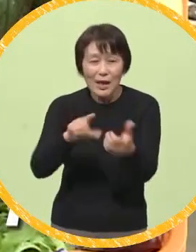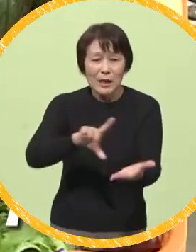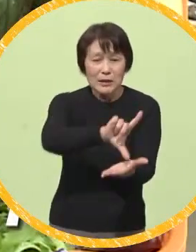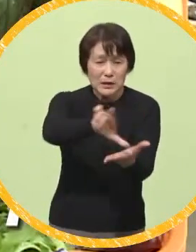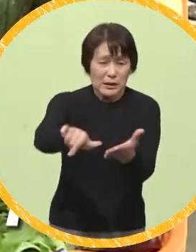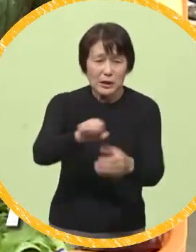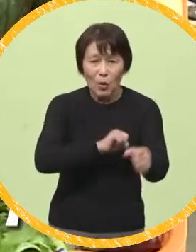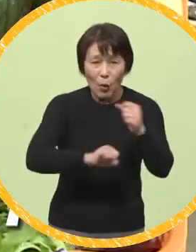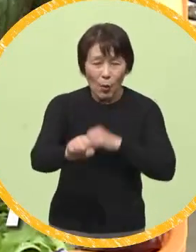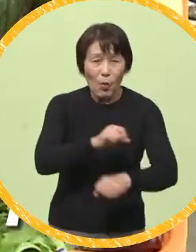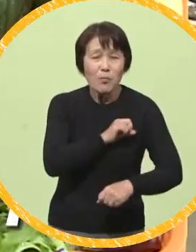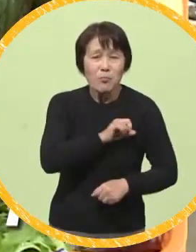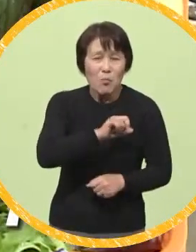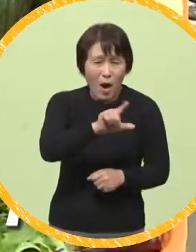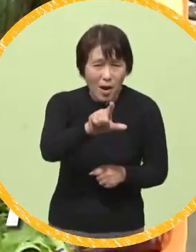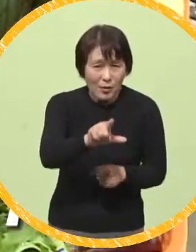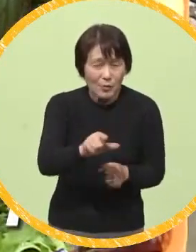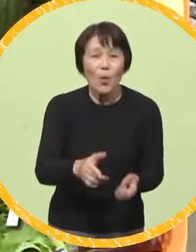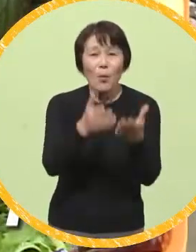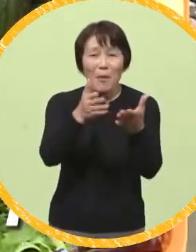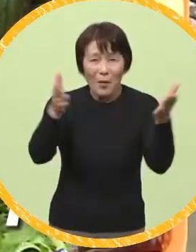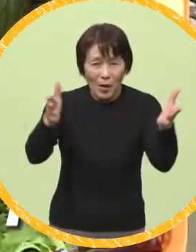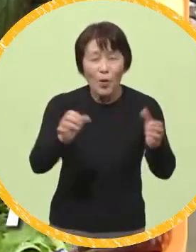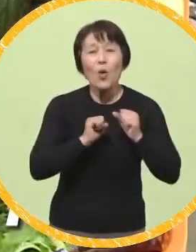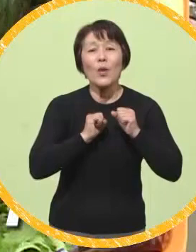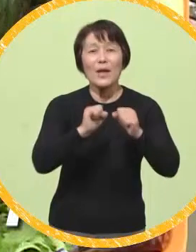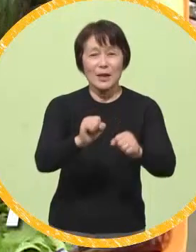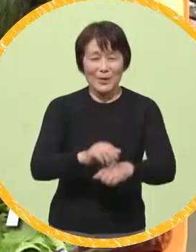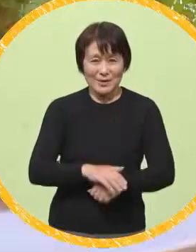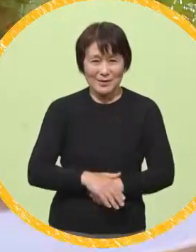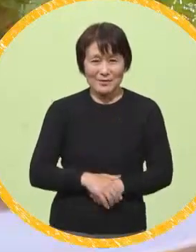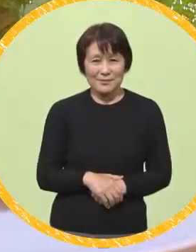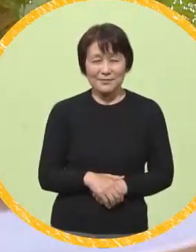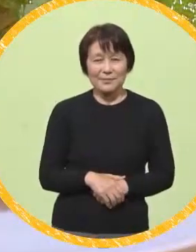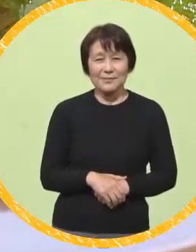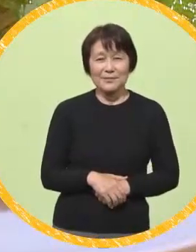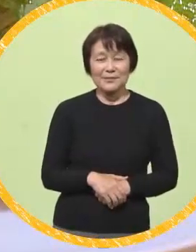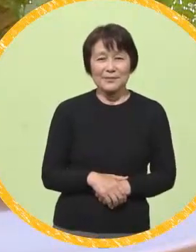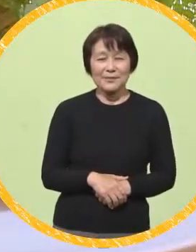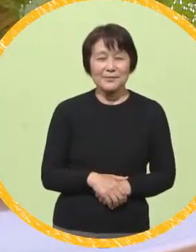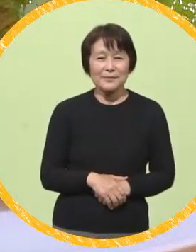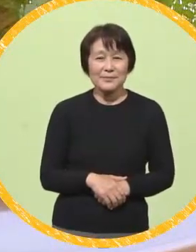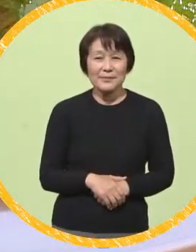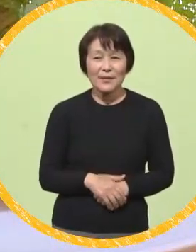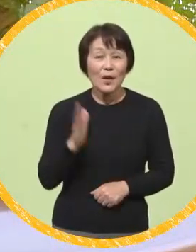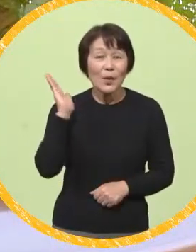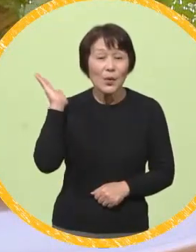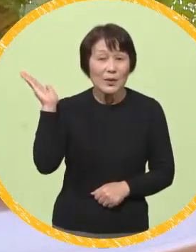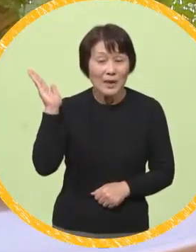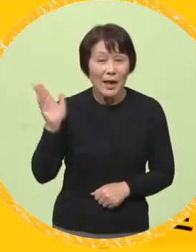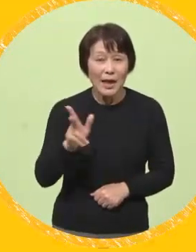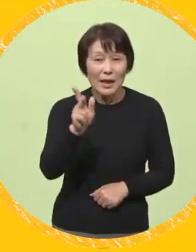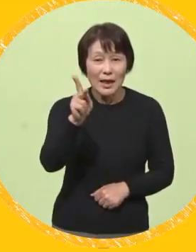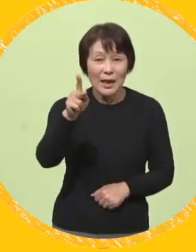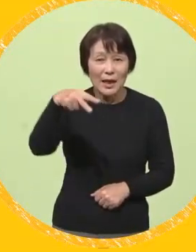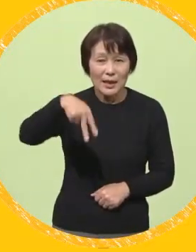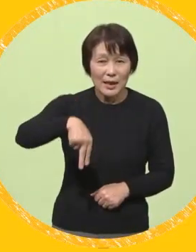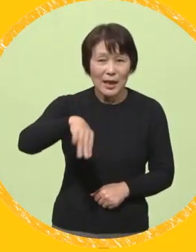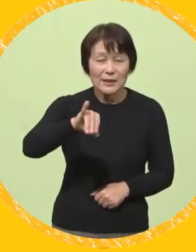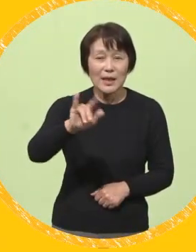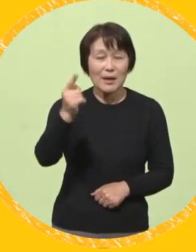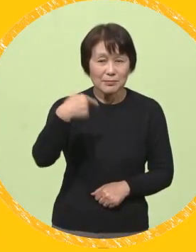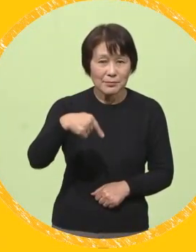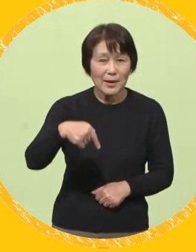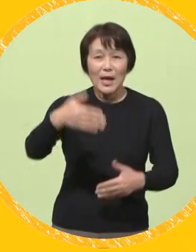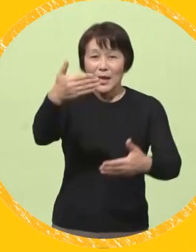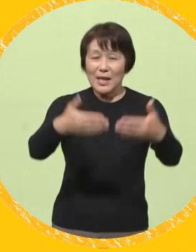目指すというね、取り組みを進めているんですよ。はい、この動画はね、かなちゃん TV で公開されてます